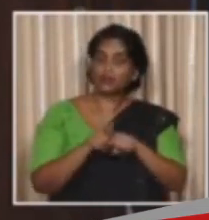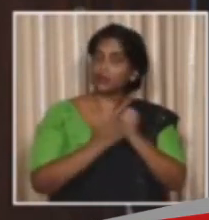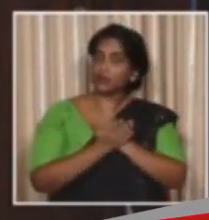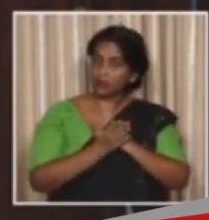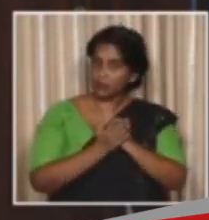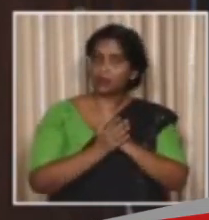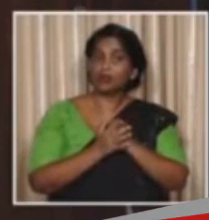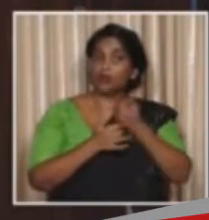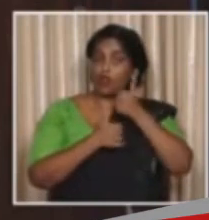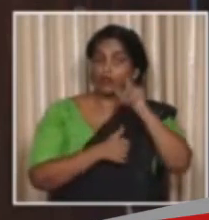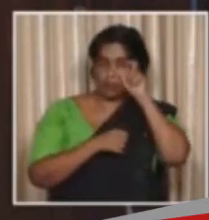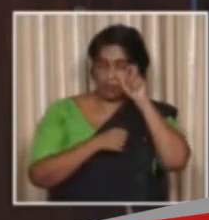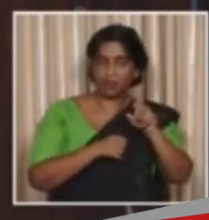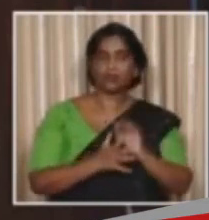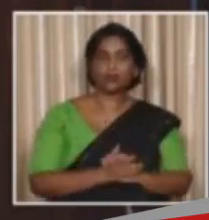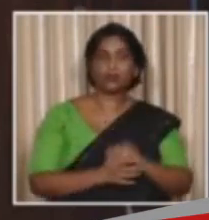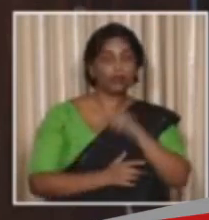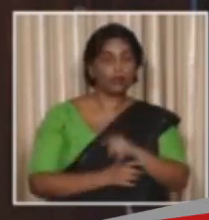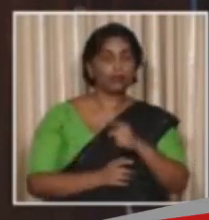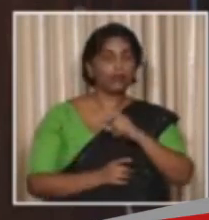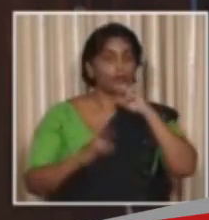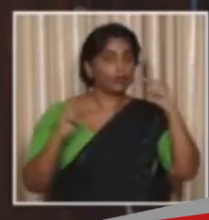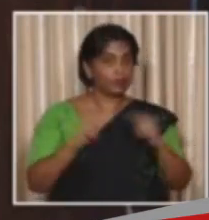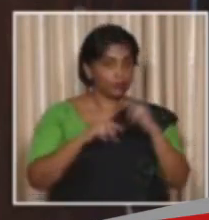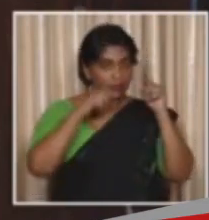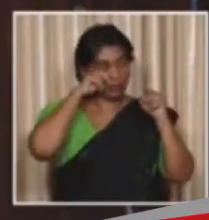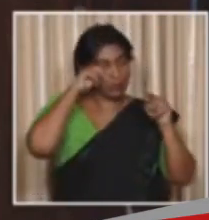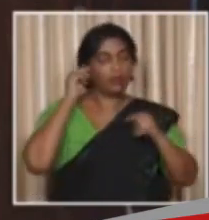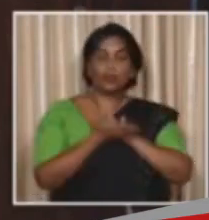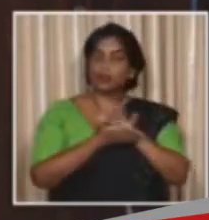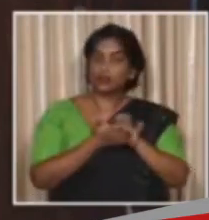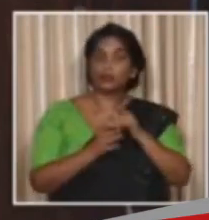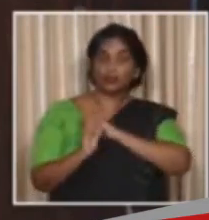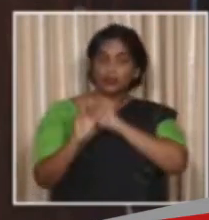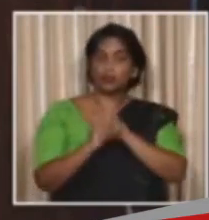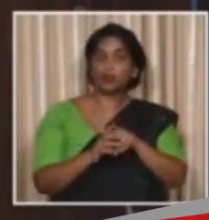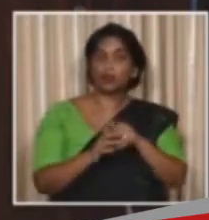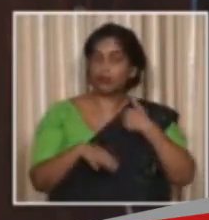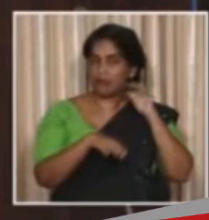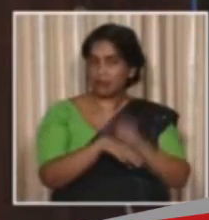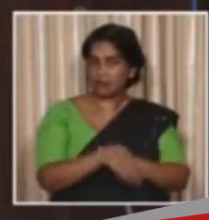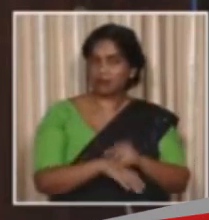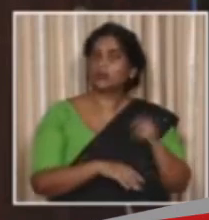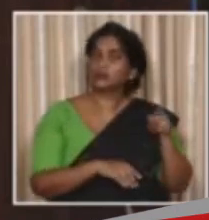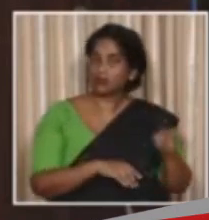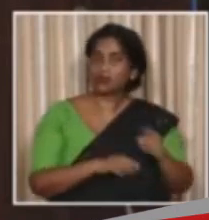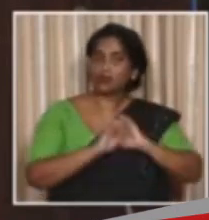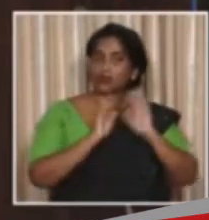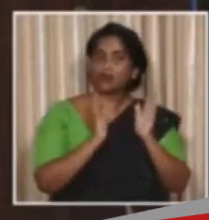තියෙන ඒ නිසා මේ සියලු දේ ගැන බලන්න ඕනේ ඒක තමයි අභ්‍යාචන අධිකරණයේ පෑදිලි එතුමාව ගියාම ඔප්පු